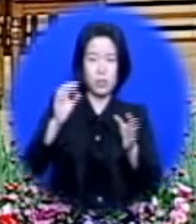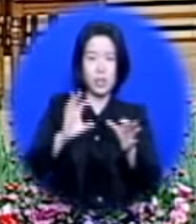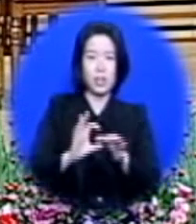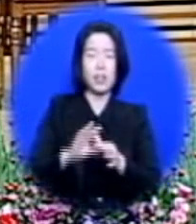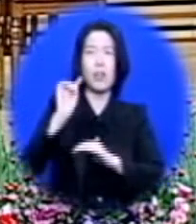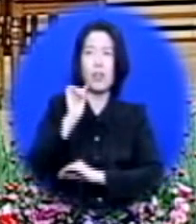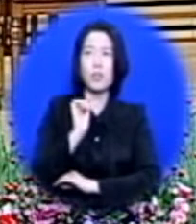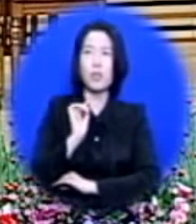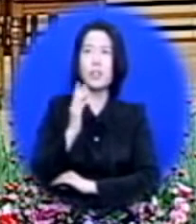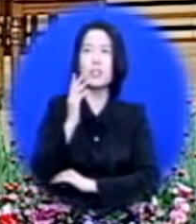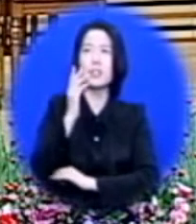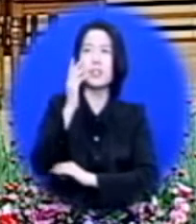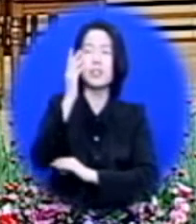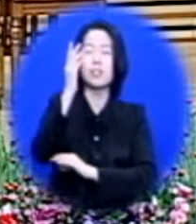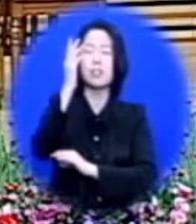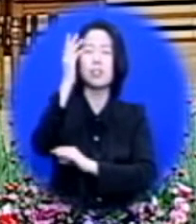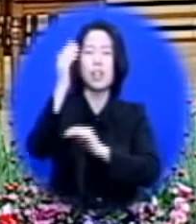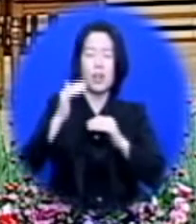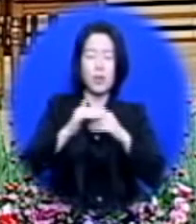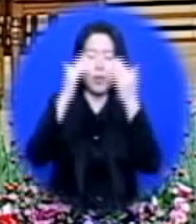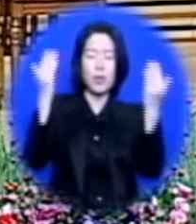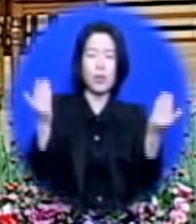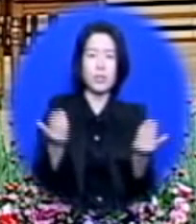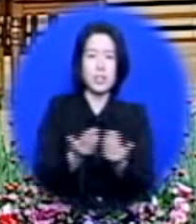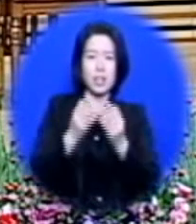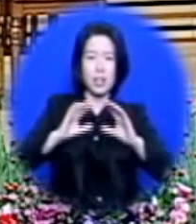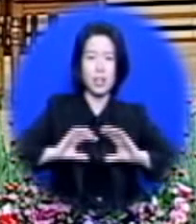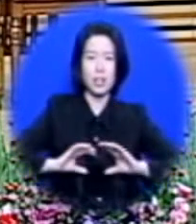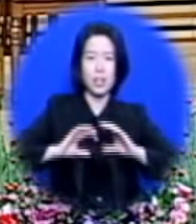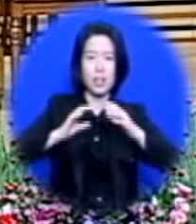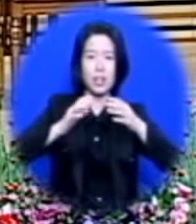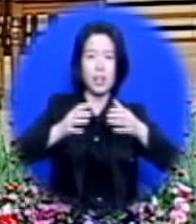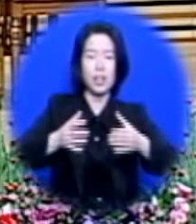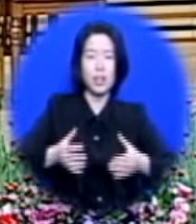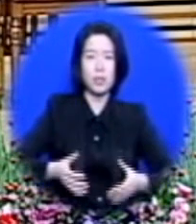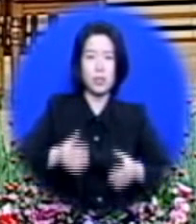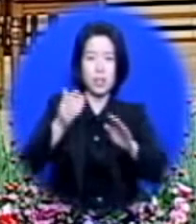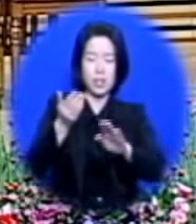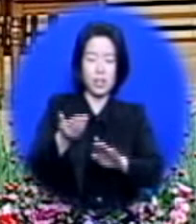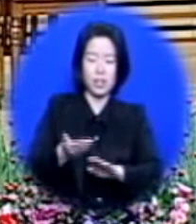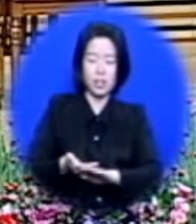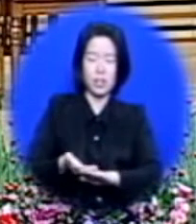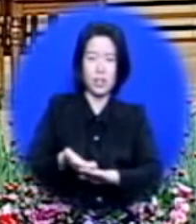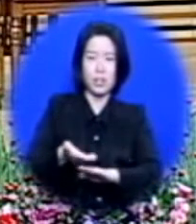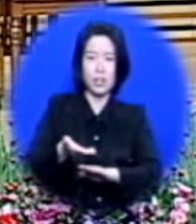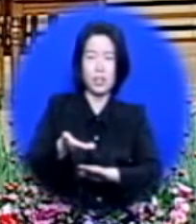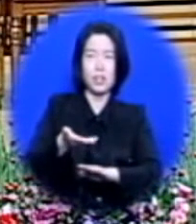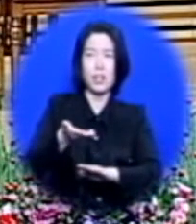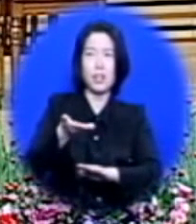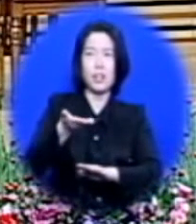2회 또 버프는 어 새나 해외 울 일이